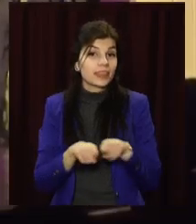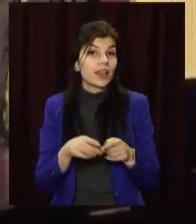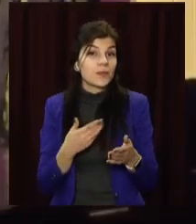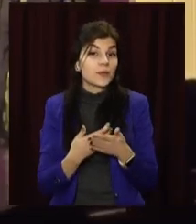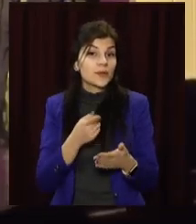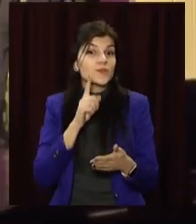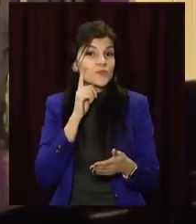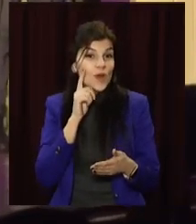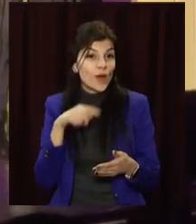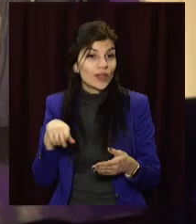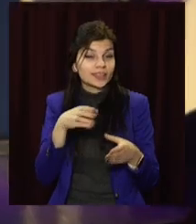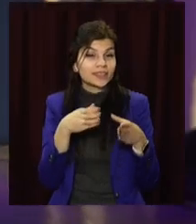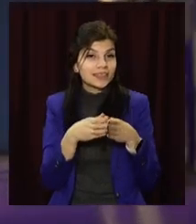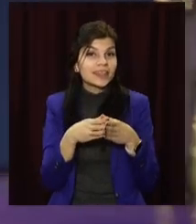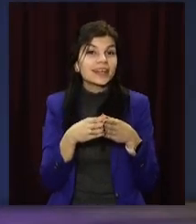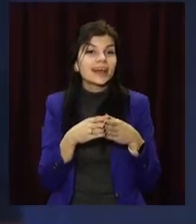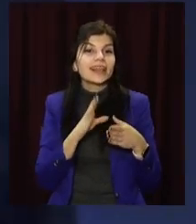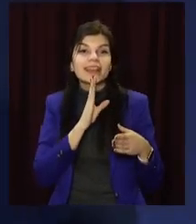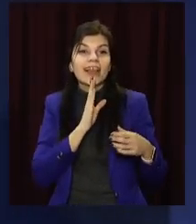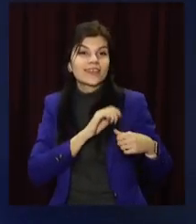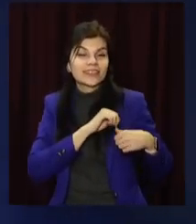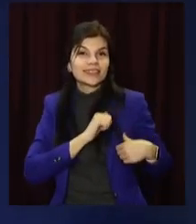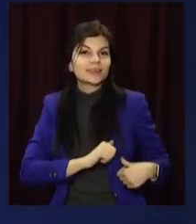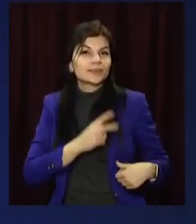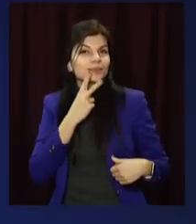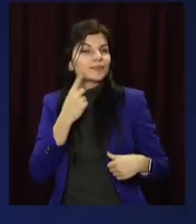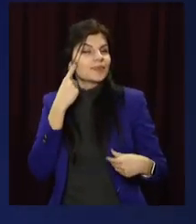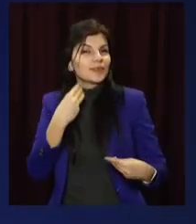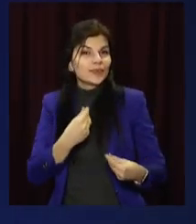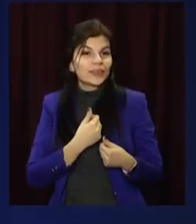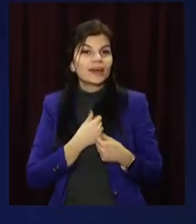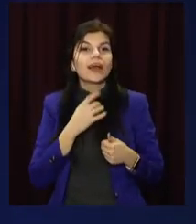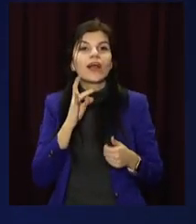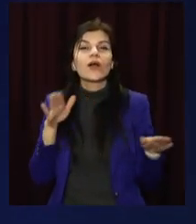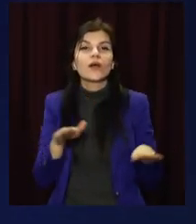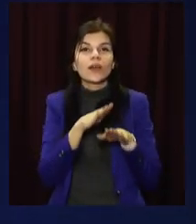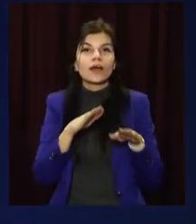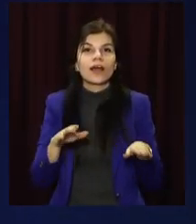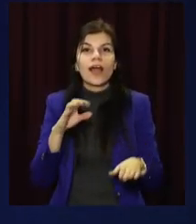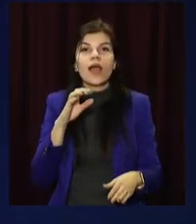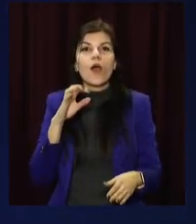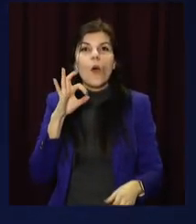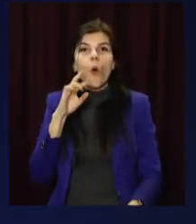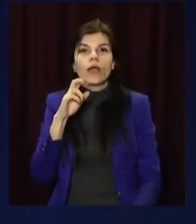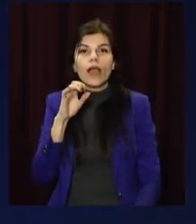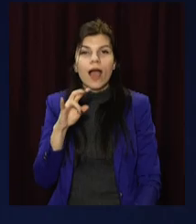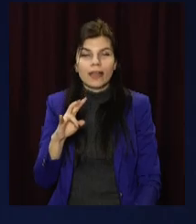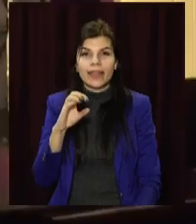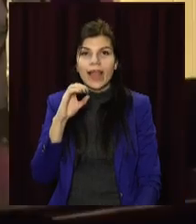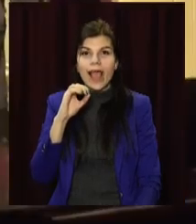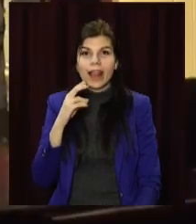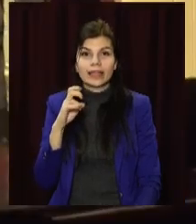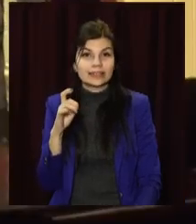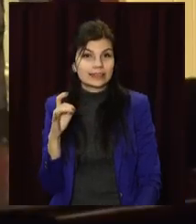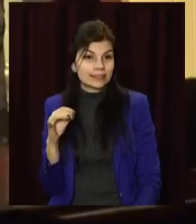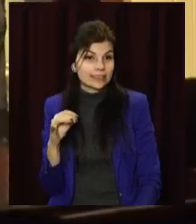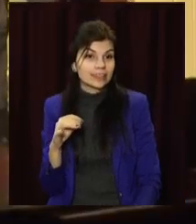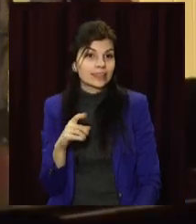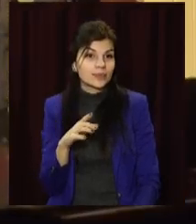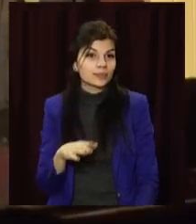Юні підкорювачі дівочих сердець Руслан та Владислав обрали хіт рок-гурту «Океан Ельзи» і не прогадали.